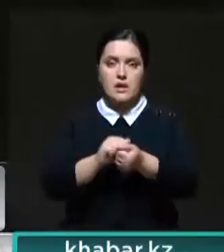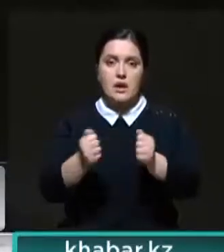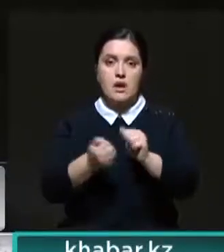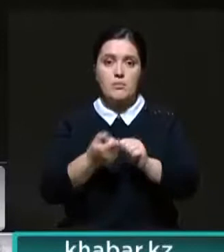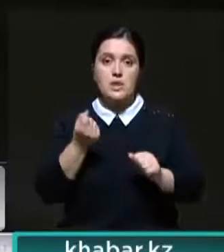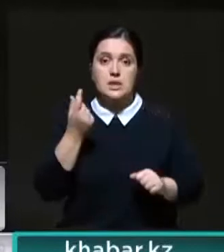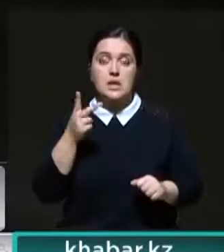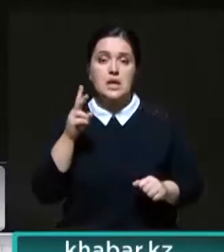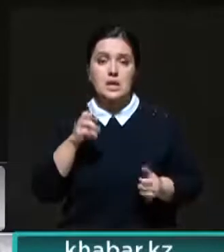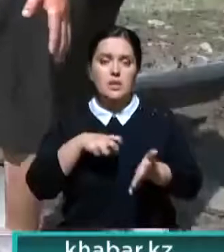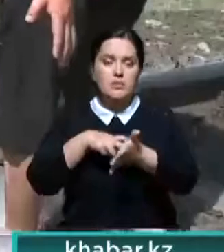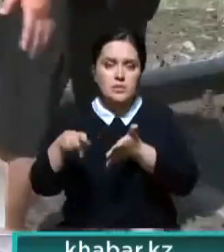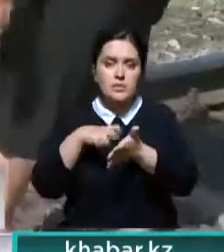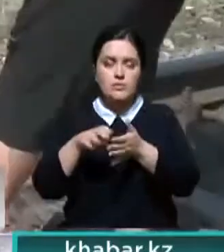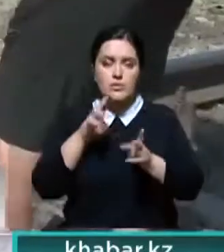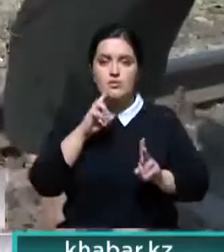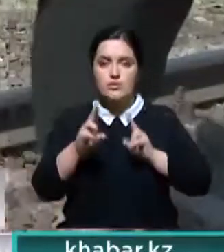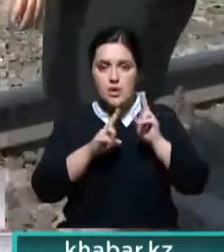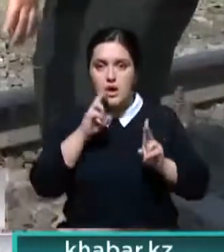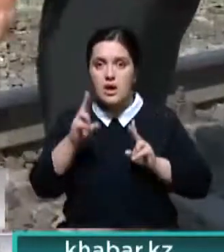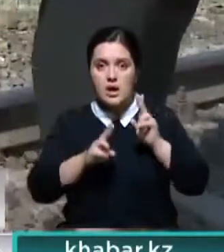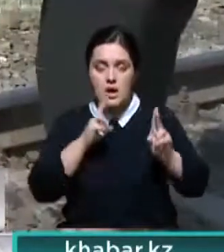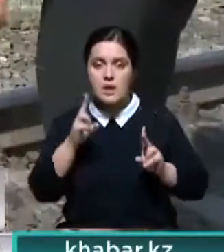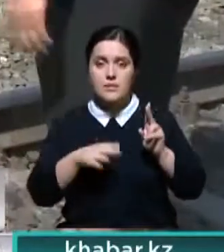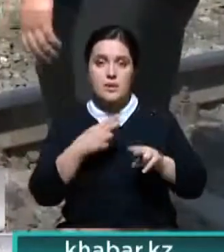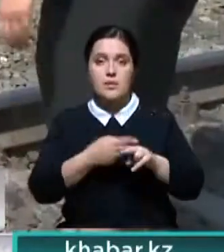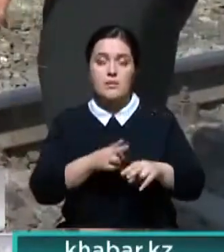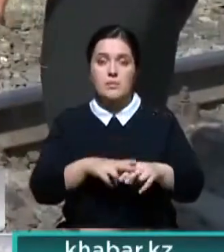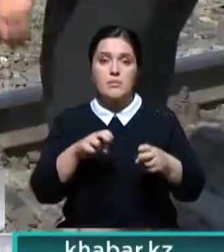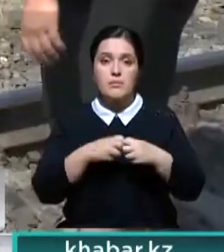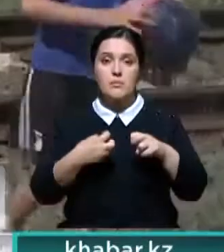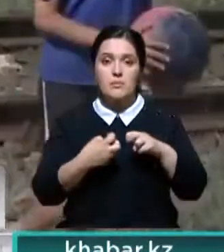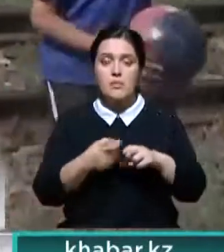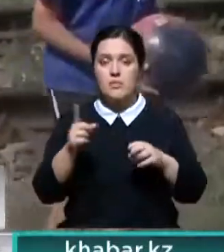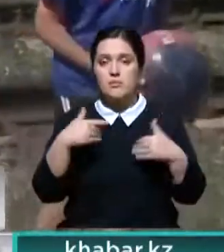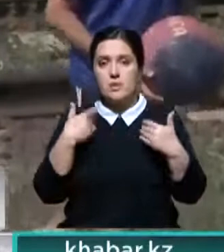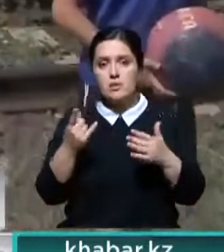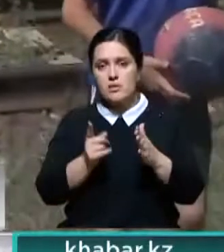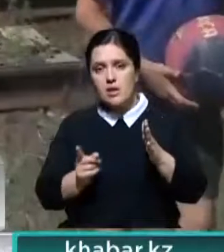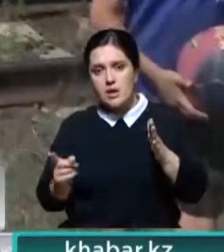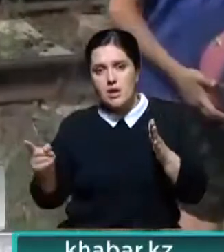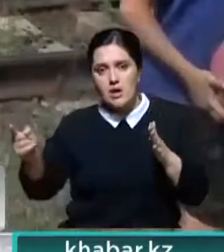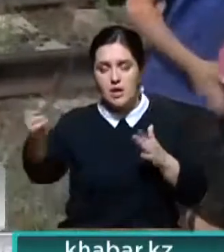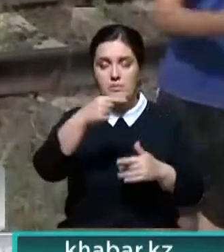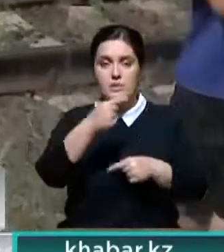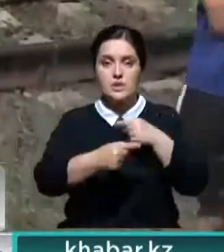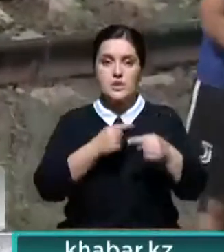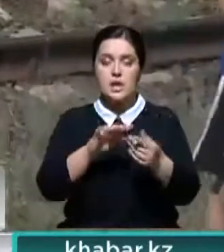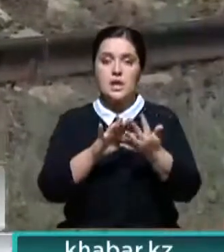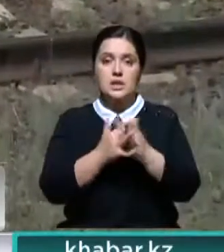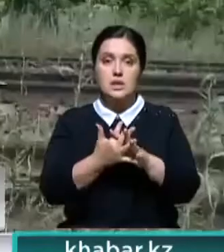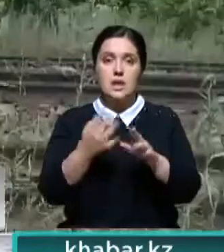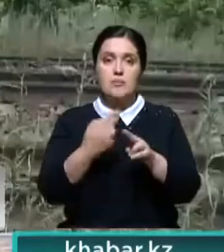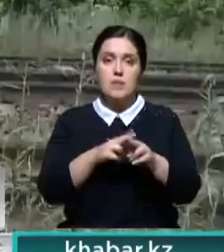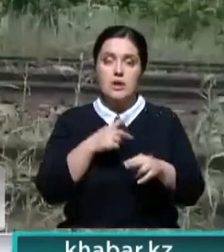несколько лет люди пишут письма в соответствующие органы. В качестве решения проблемы им предлагают обходить пути через соседние населенные пункты,